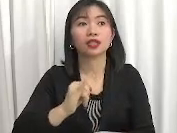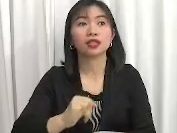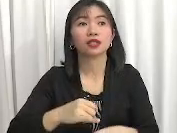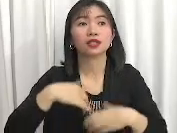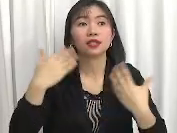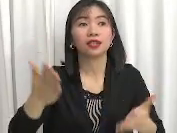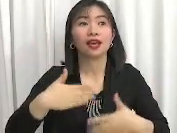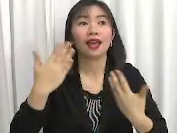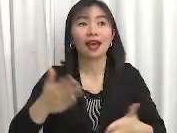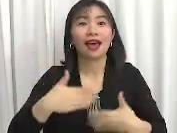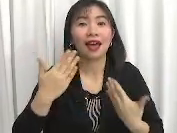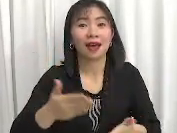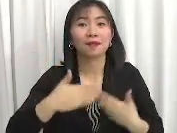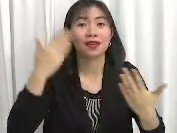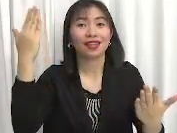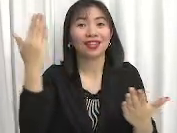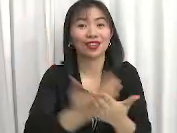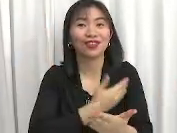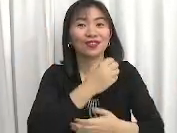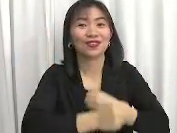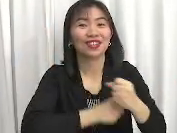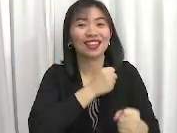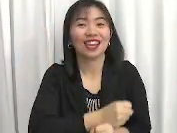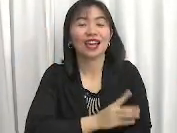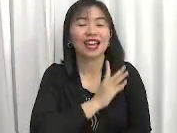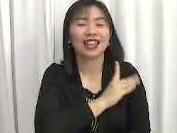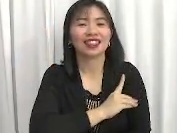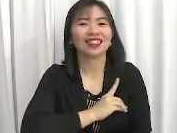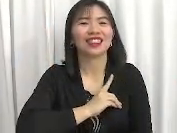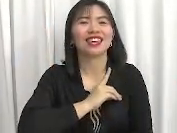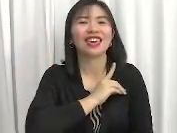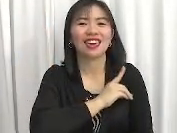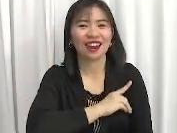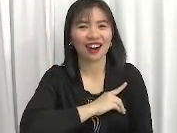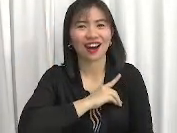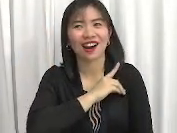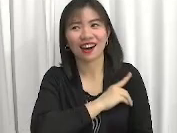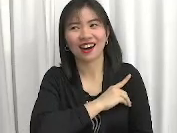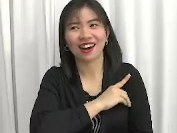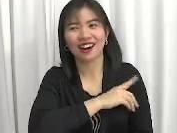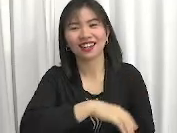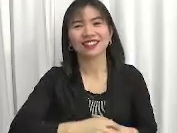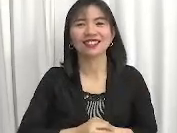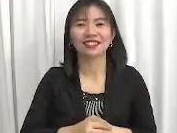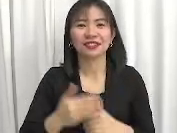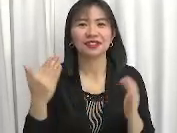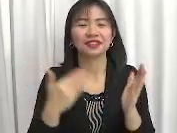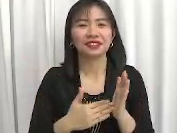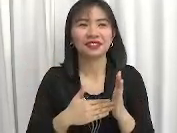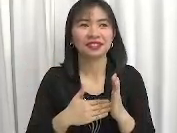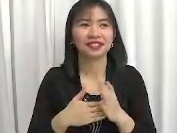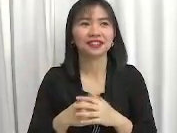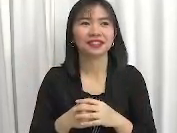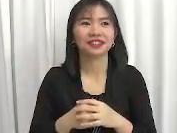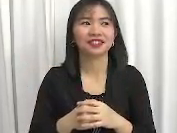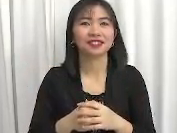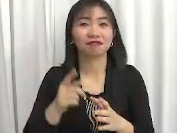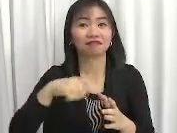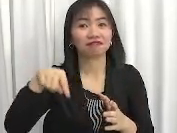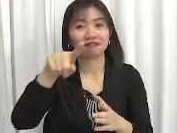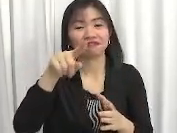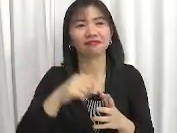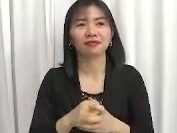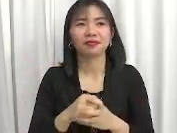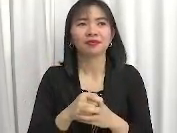Happy New Year, dear. Yes. Alam niyo mga kapatid, sa atin, lalong-lalo na